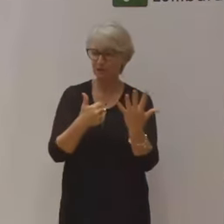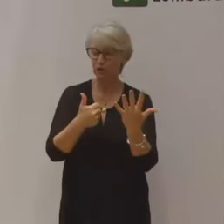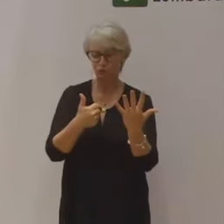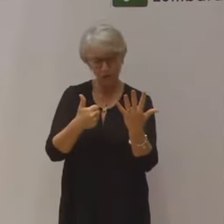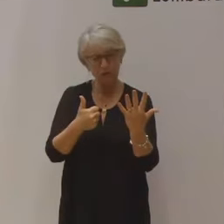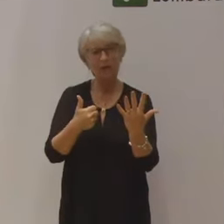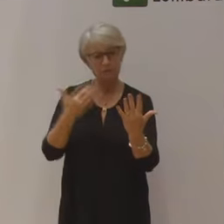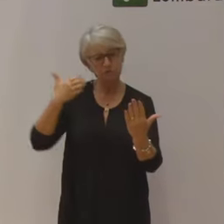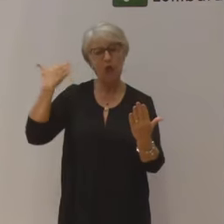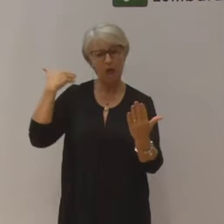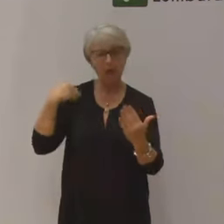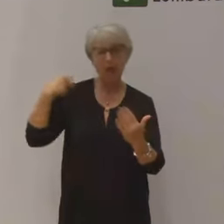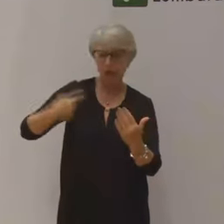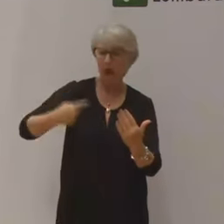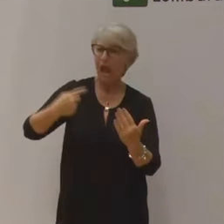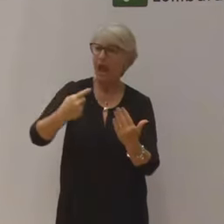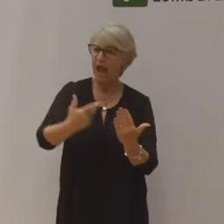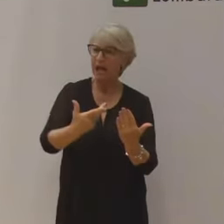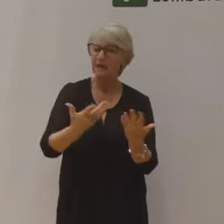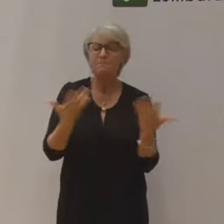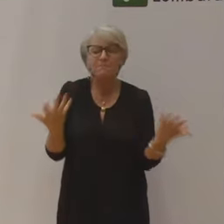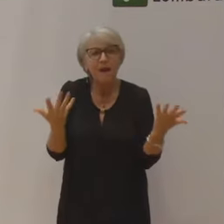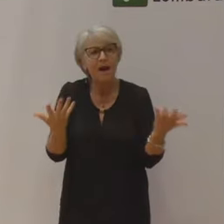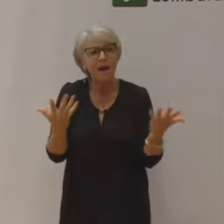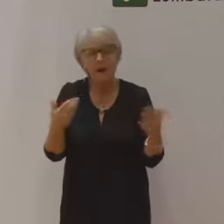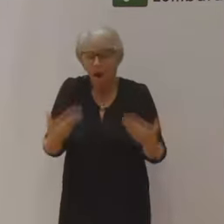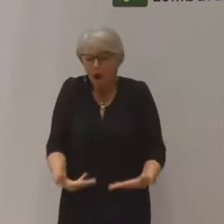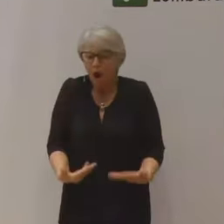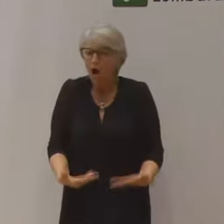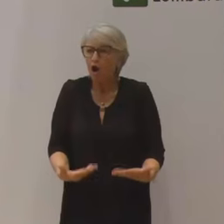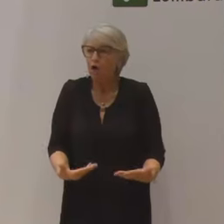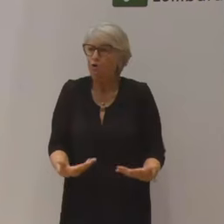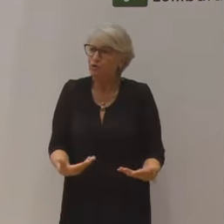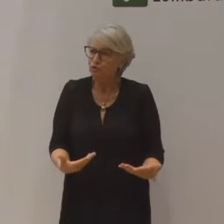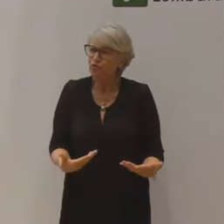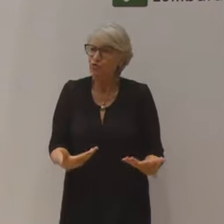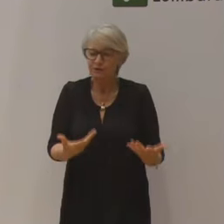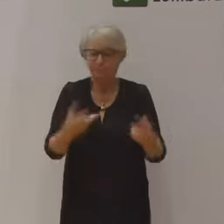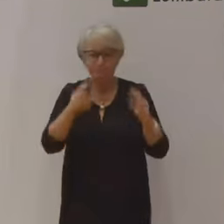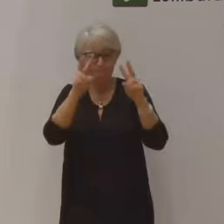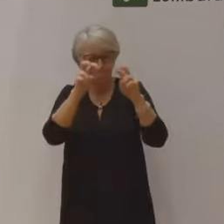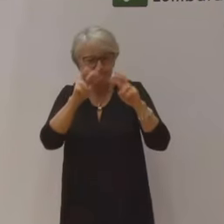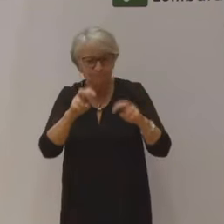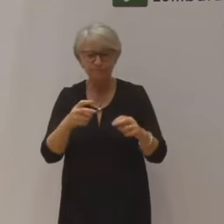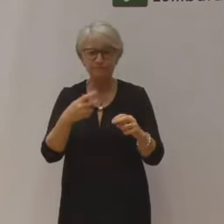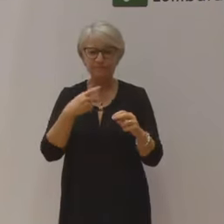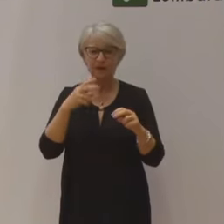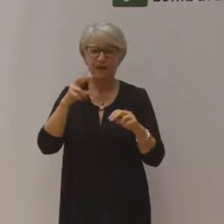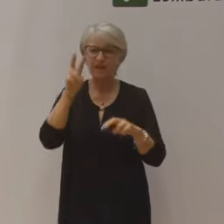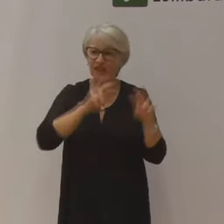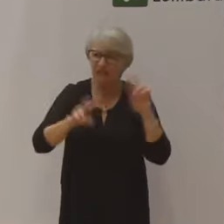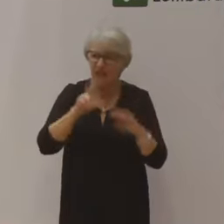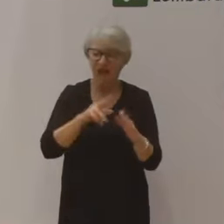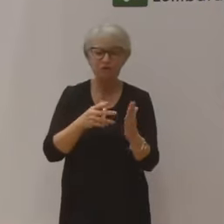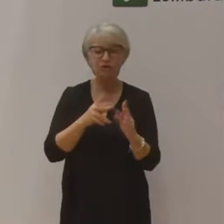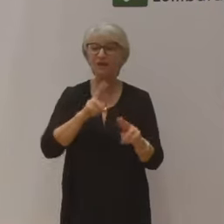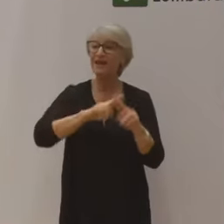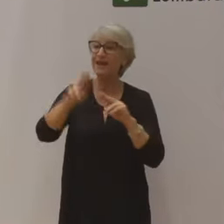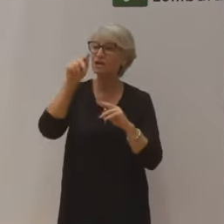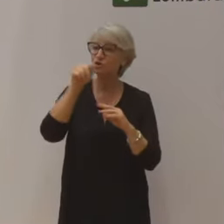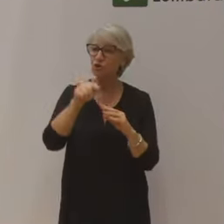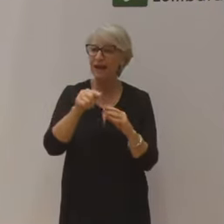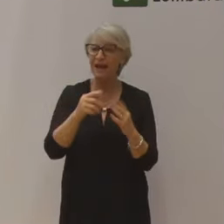di anni alle spalle, ma che ancora oggi ci sono qui delle analisi, delle indagini condotte a livello